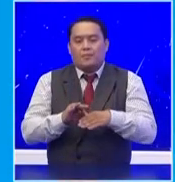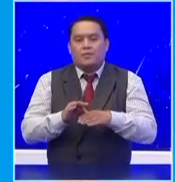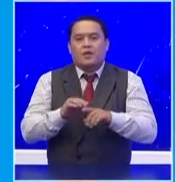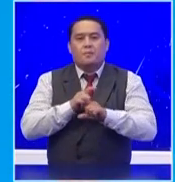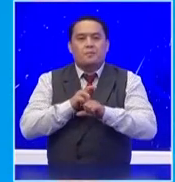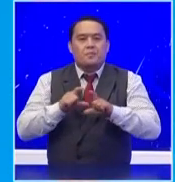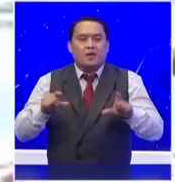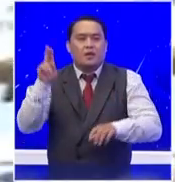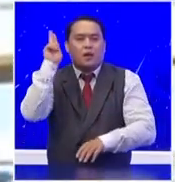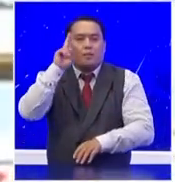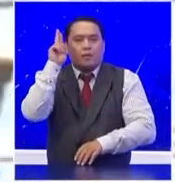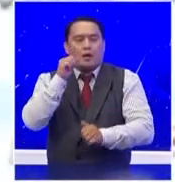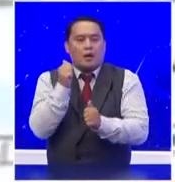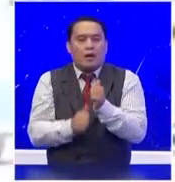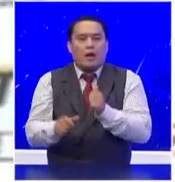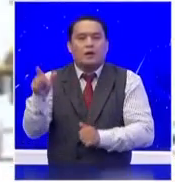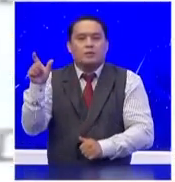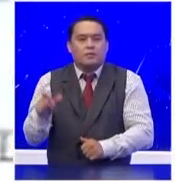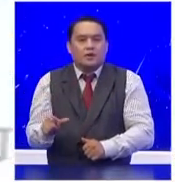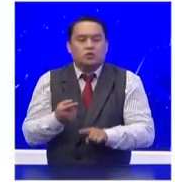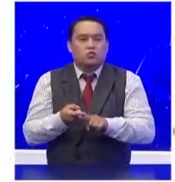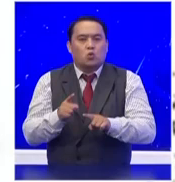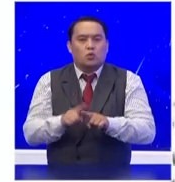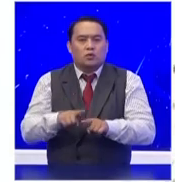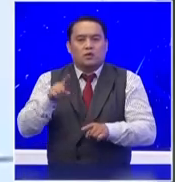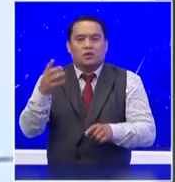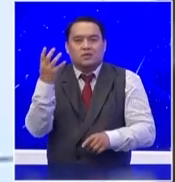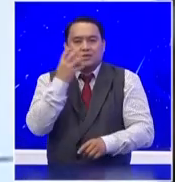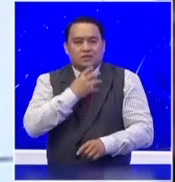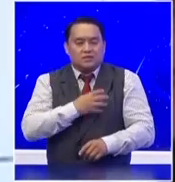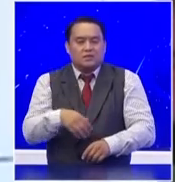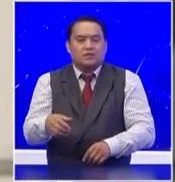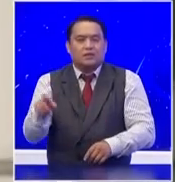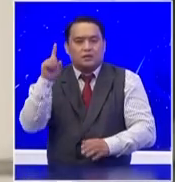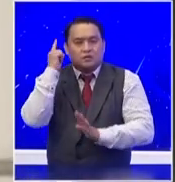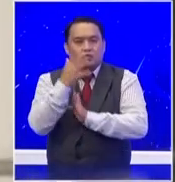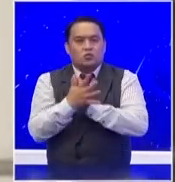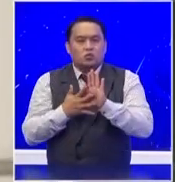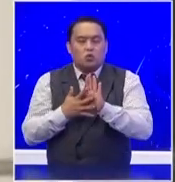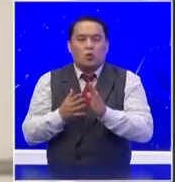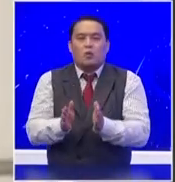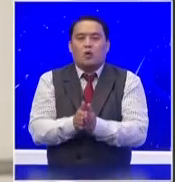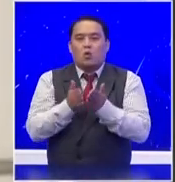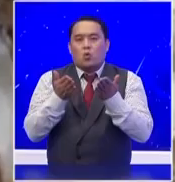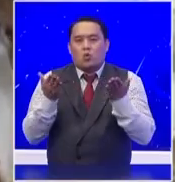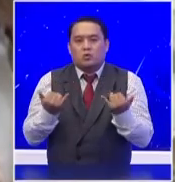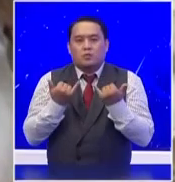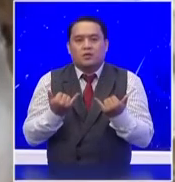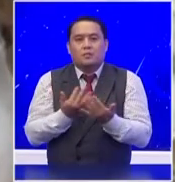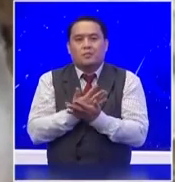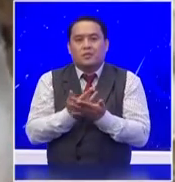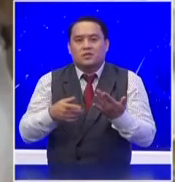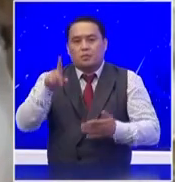деген мекенге енді келген әр балаға әліппе сондай ыстық еді. Бір ғасырлық тарихы бар Байтұрсынов жазған оқулықты бүгінде бірнеше